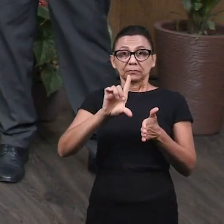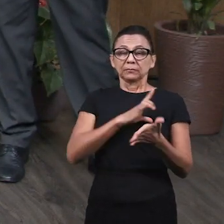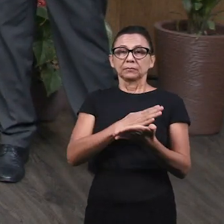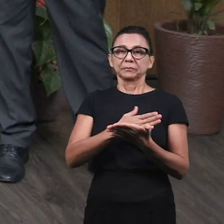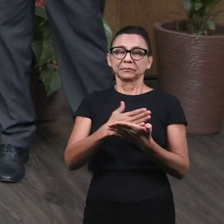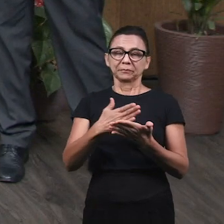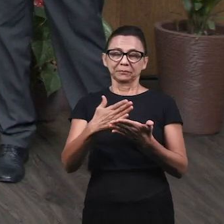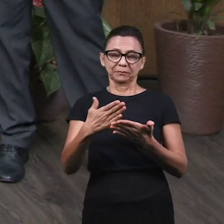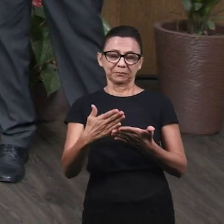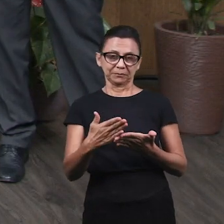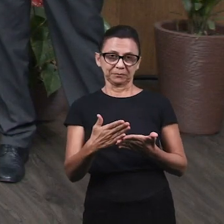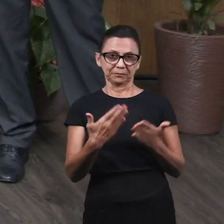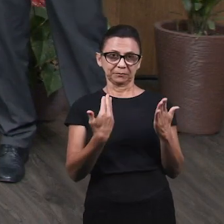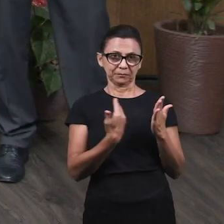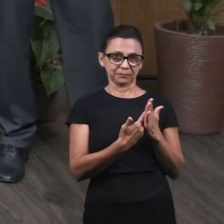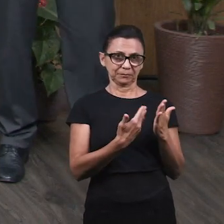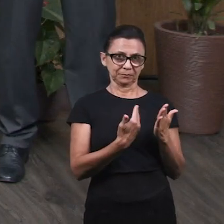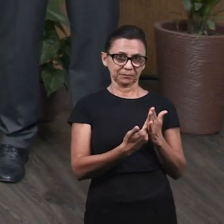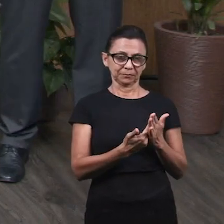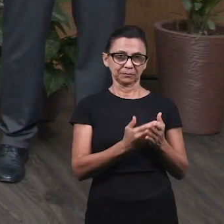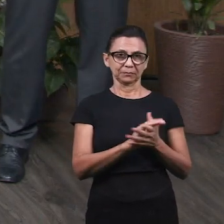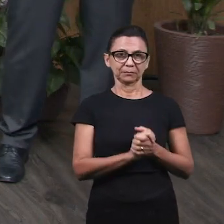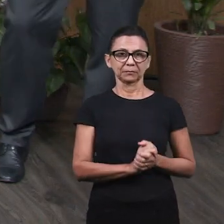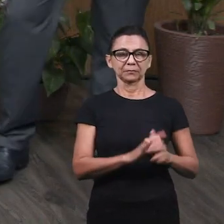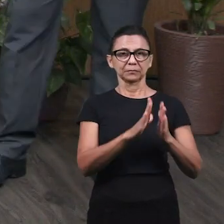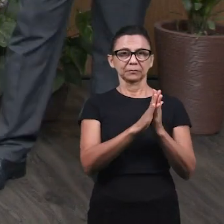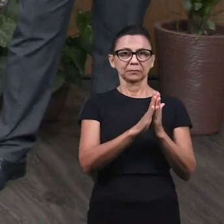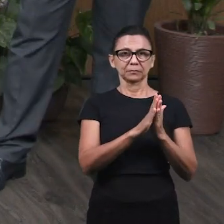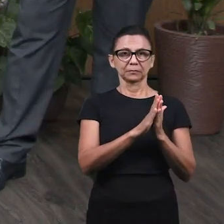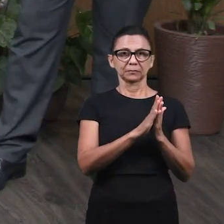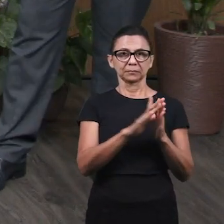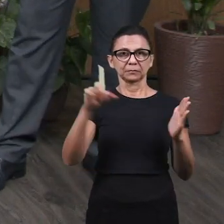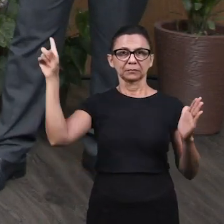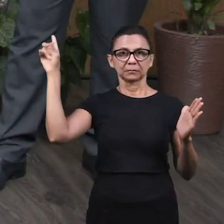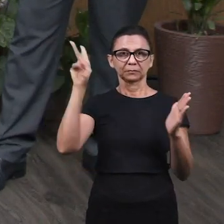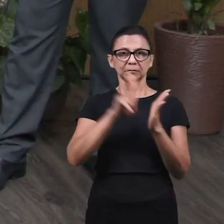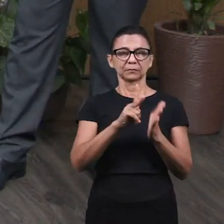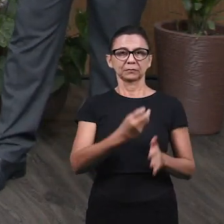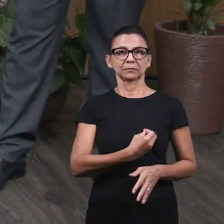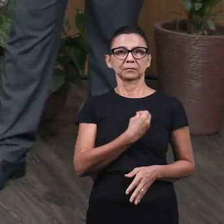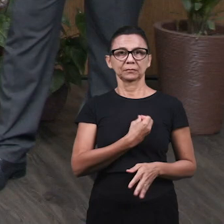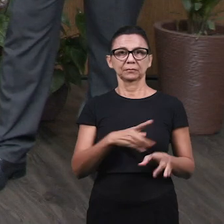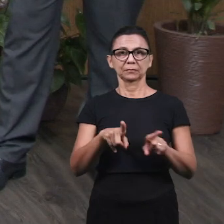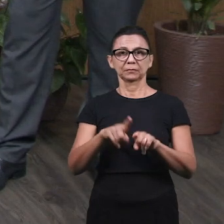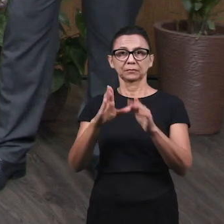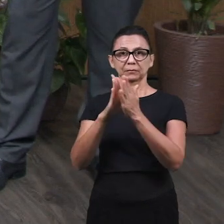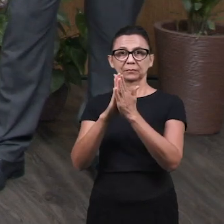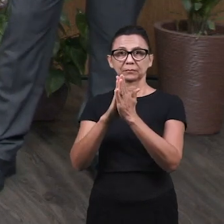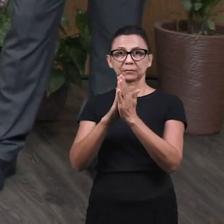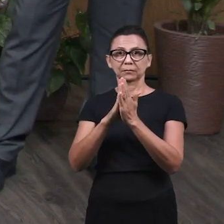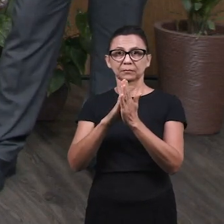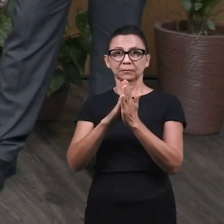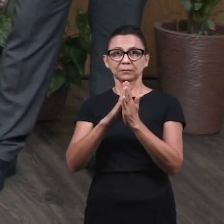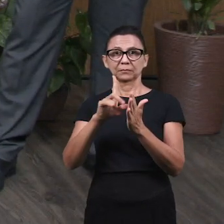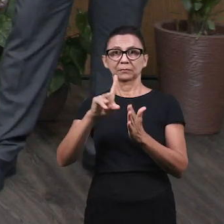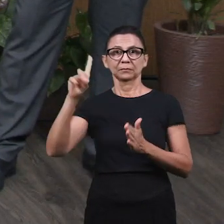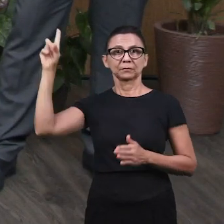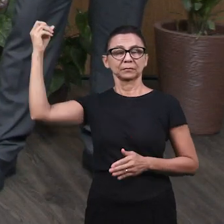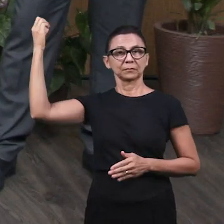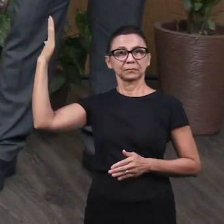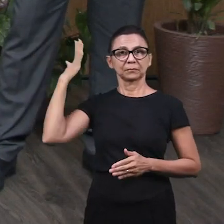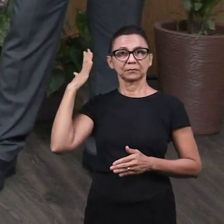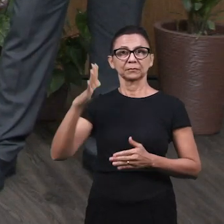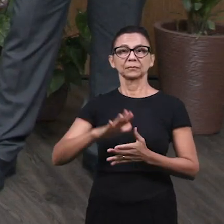avant de commencer à parler sur parole de la vie et parole vivante, il est nécessaire